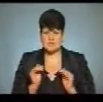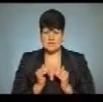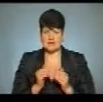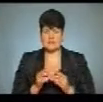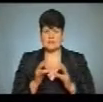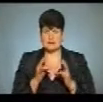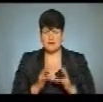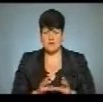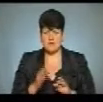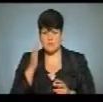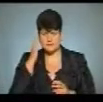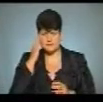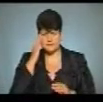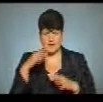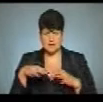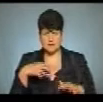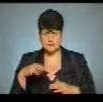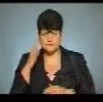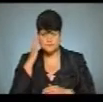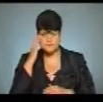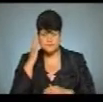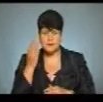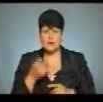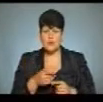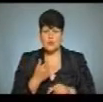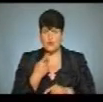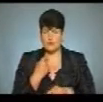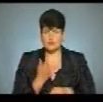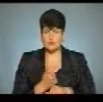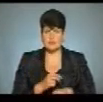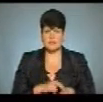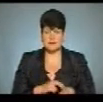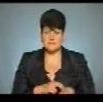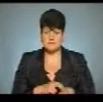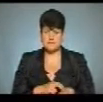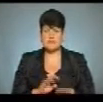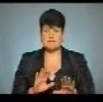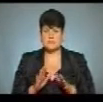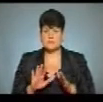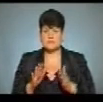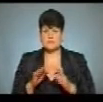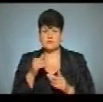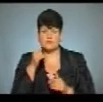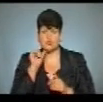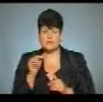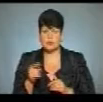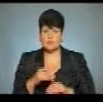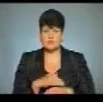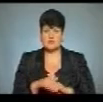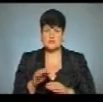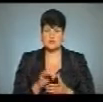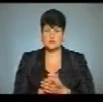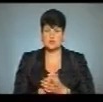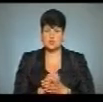черепно-мозкова травма та струс головного мозку, повідомив головний лікар Григорій Курицький. Випадок стався вчора в Тернополі на вулиці